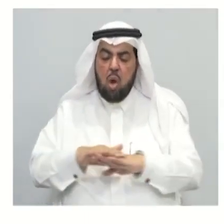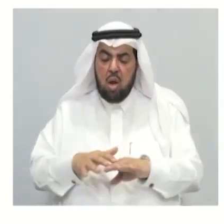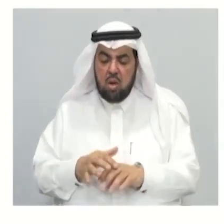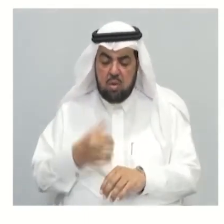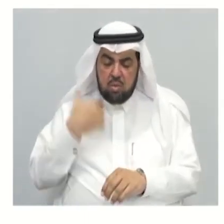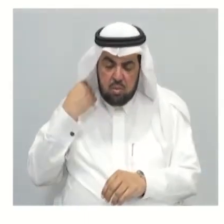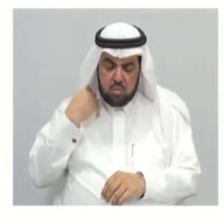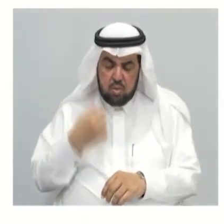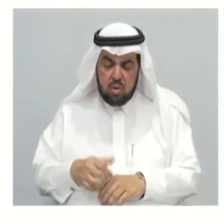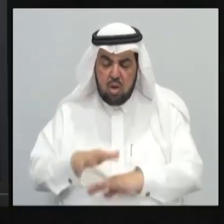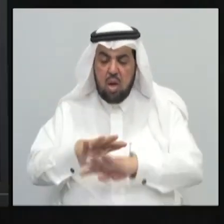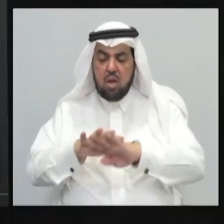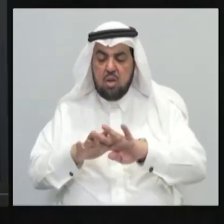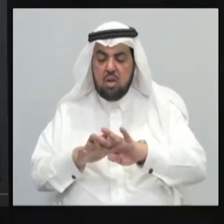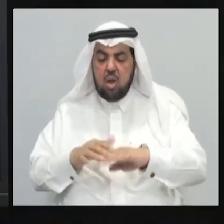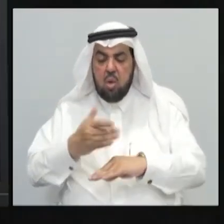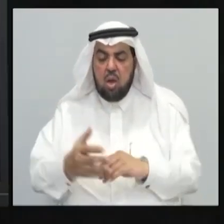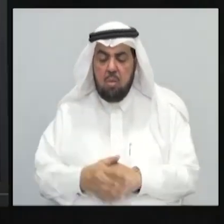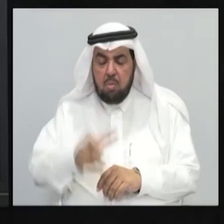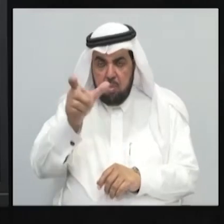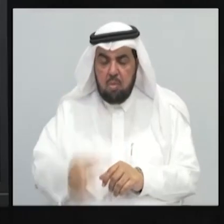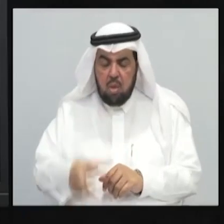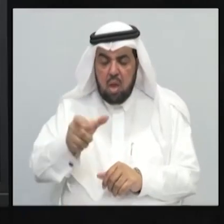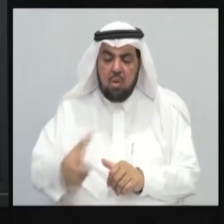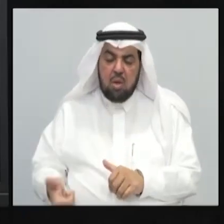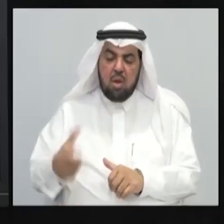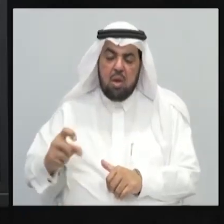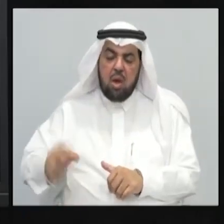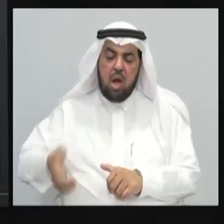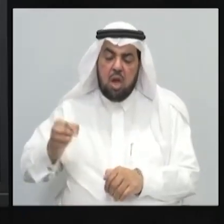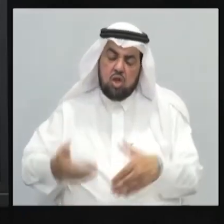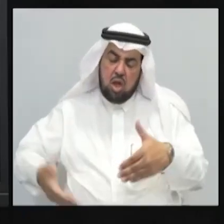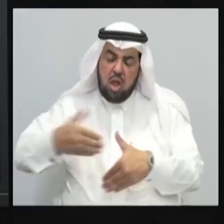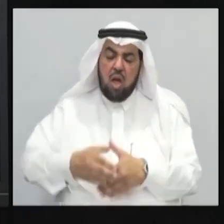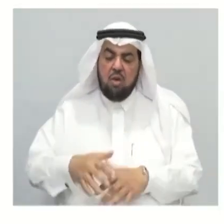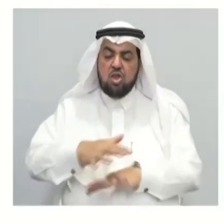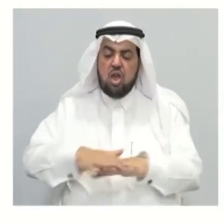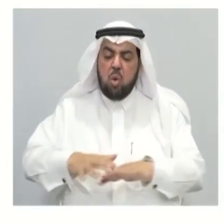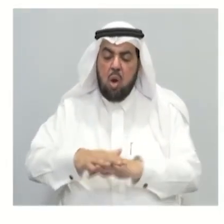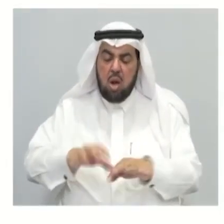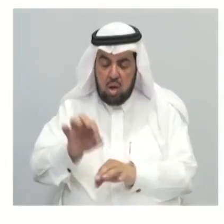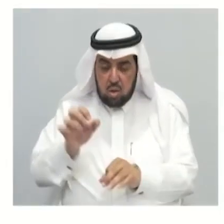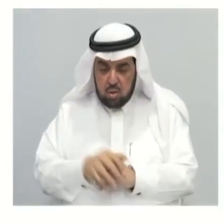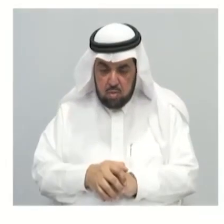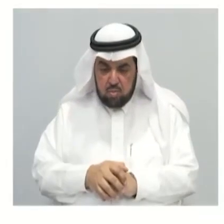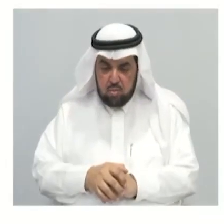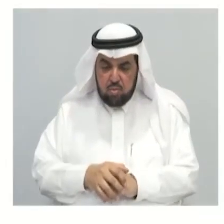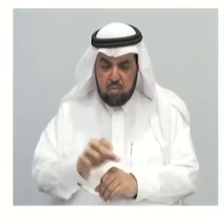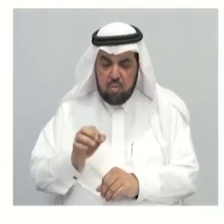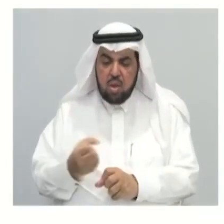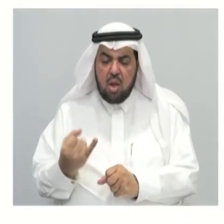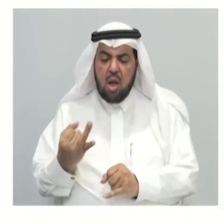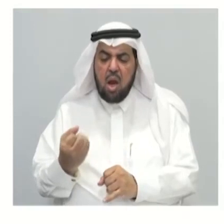جدول ادراج جدول ايضا من قائمه ادراج ثم جدول نختار